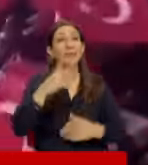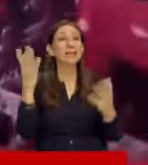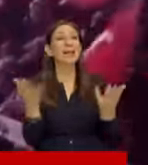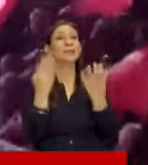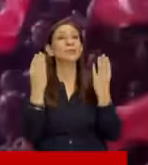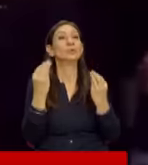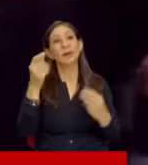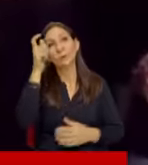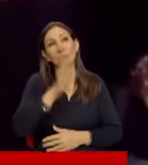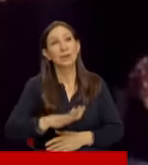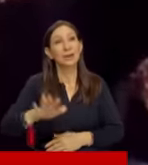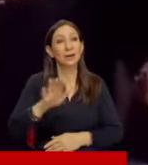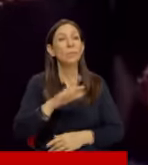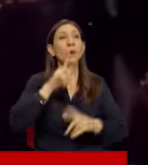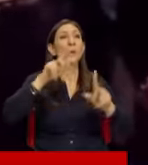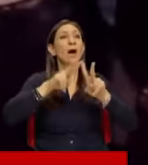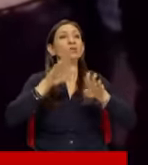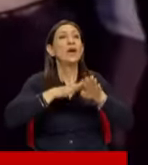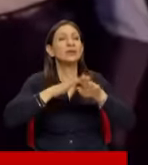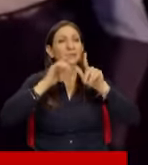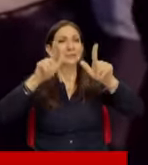güzel Türkiye!